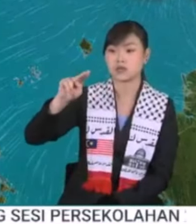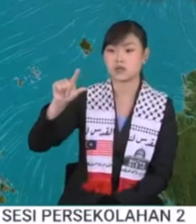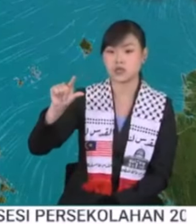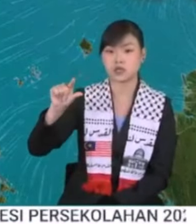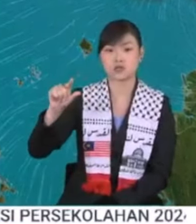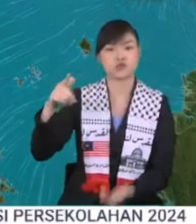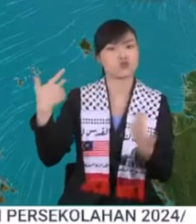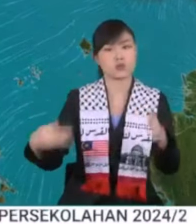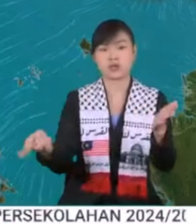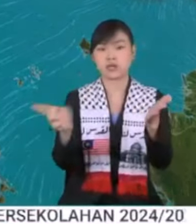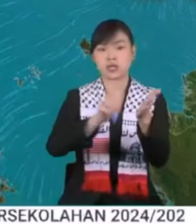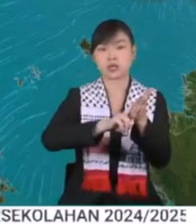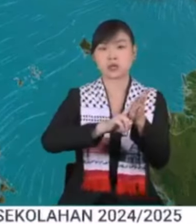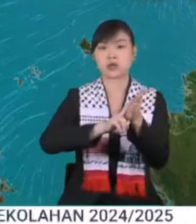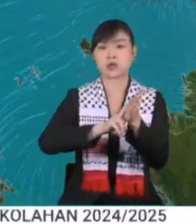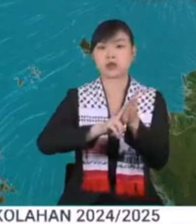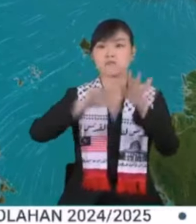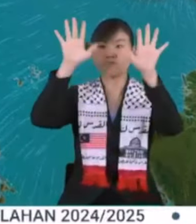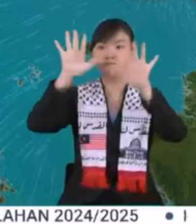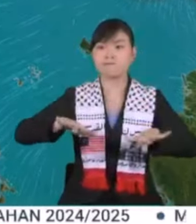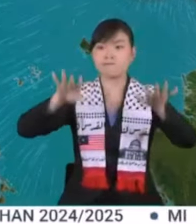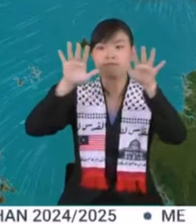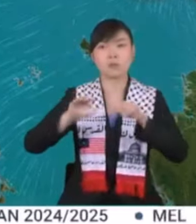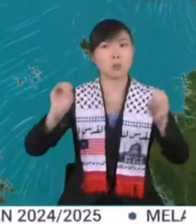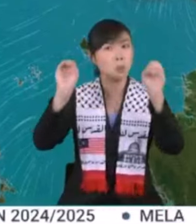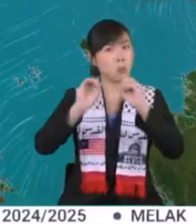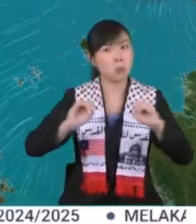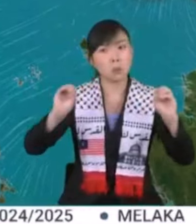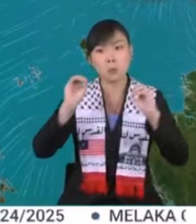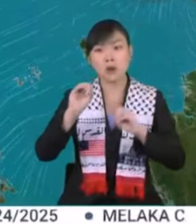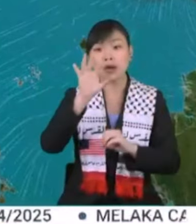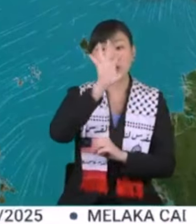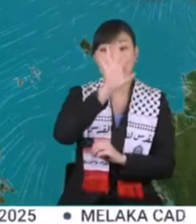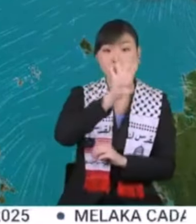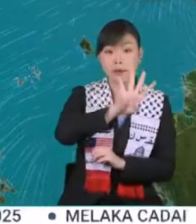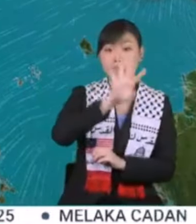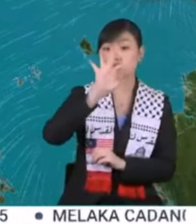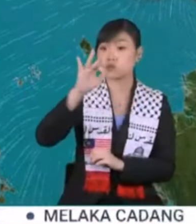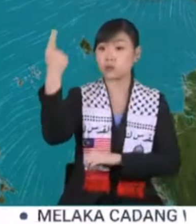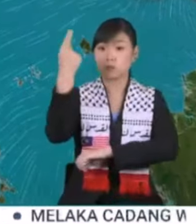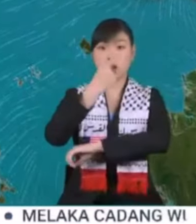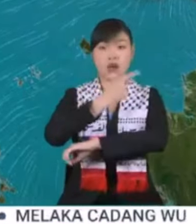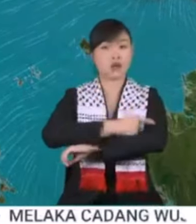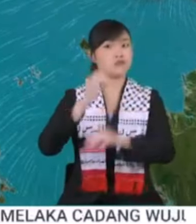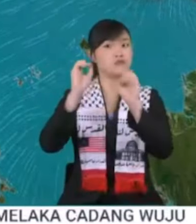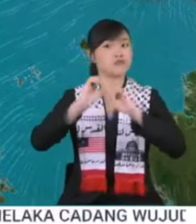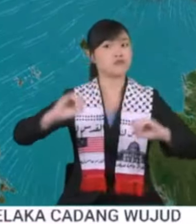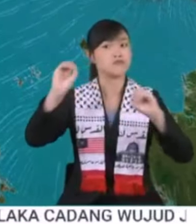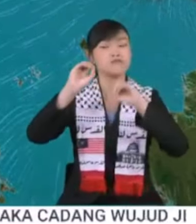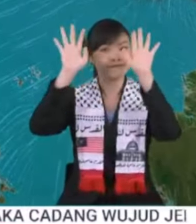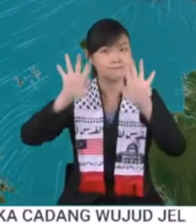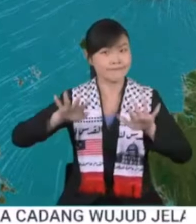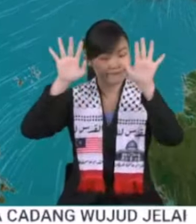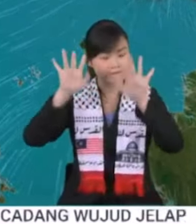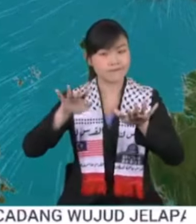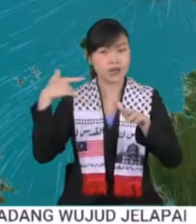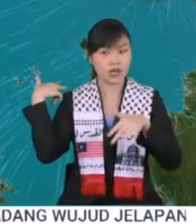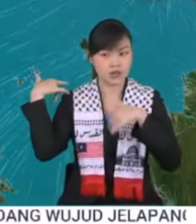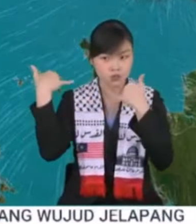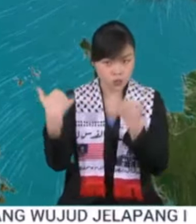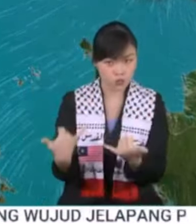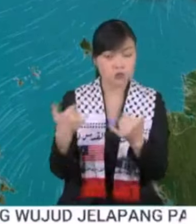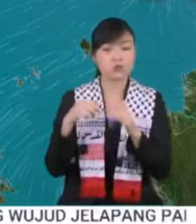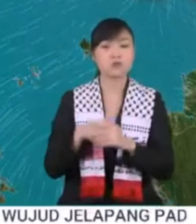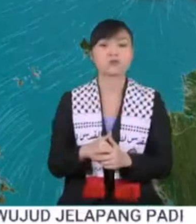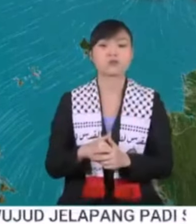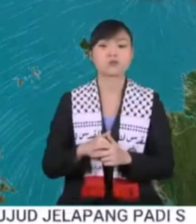hujan yang sangat panjang sehingga 49 hari termasuklah hari ini. Dan keadaan hari yang kurang hujan untuk utara Semenanjung ini